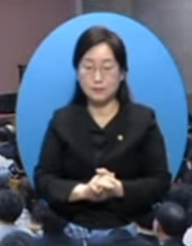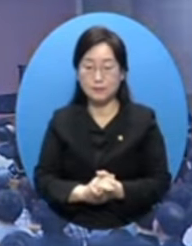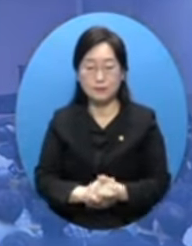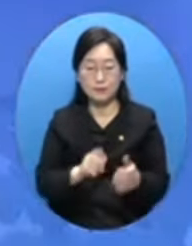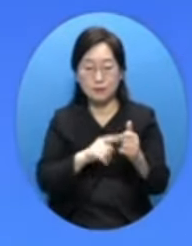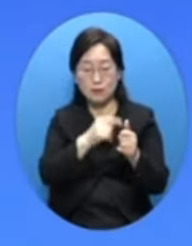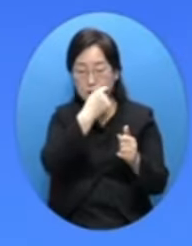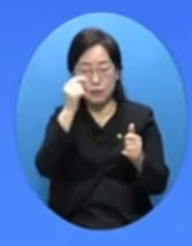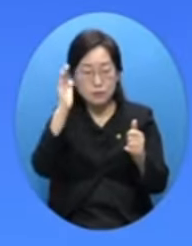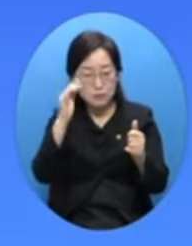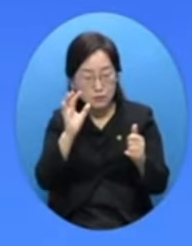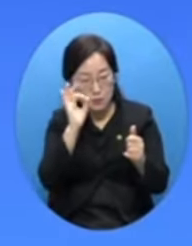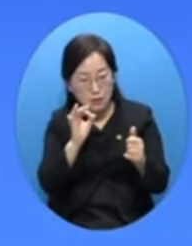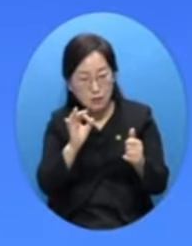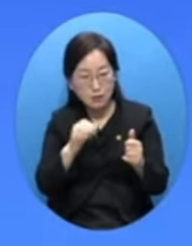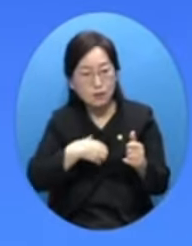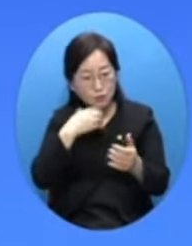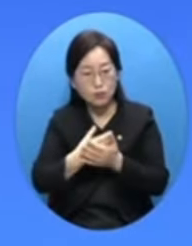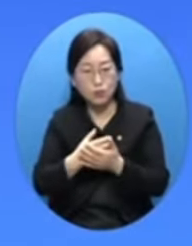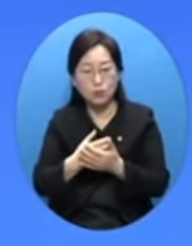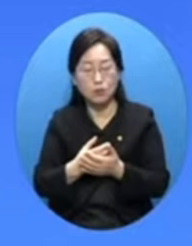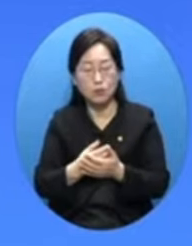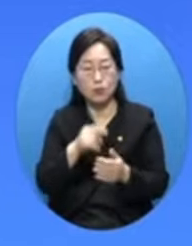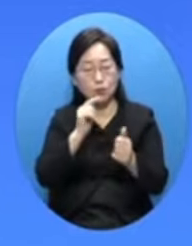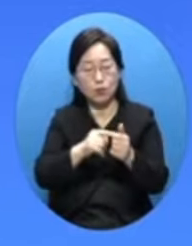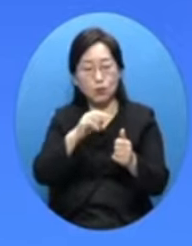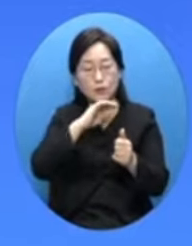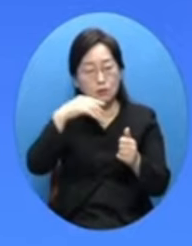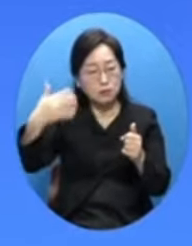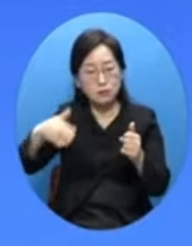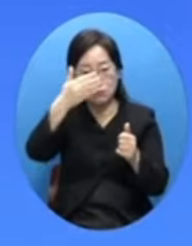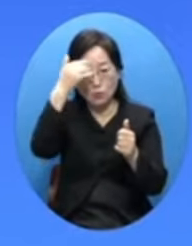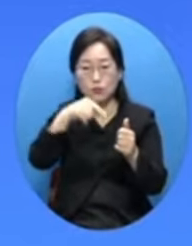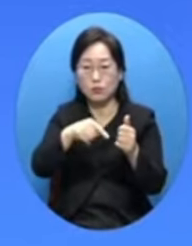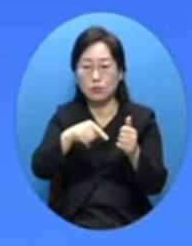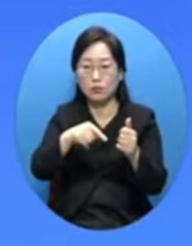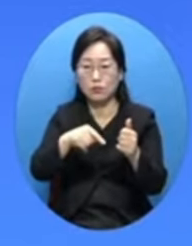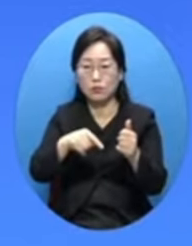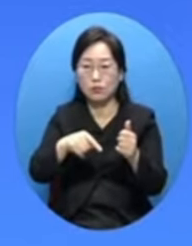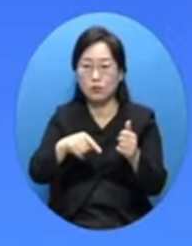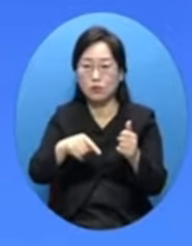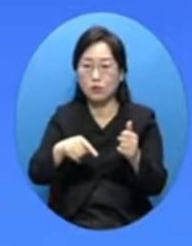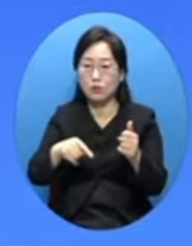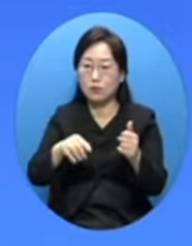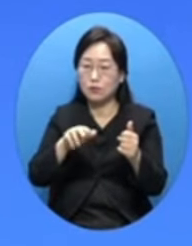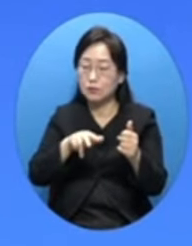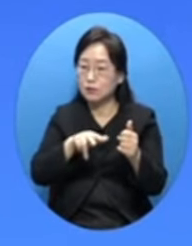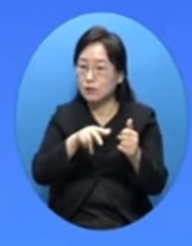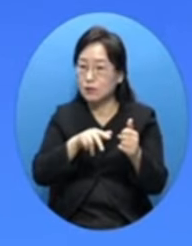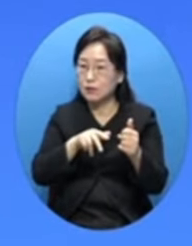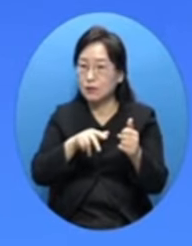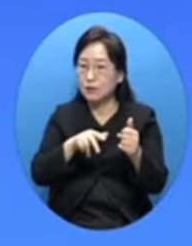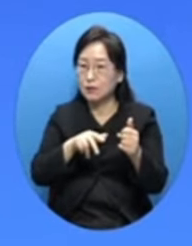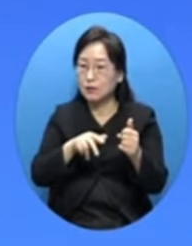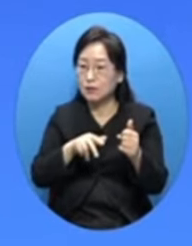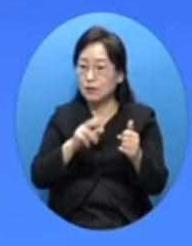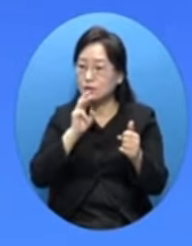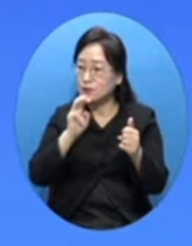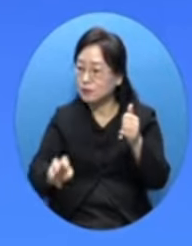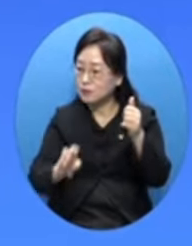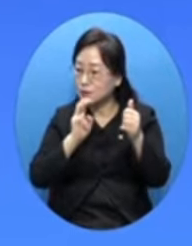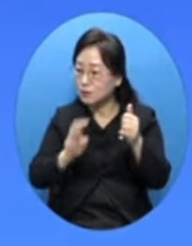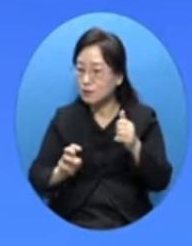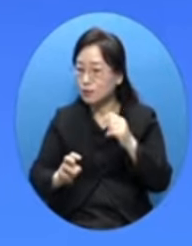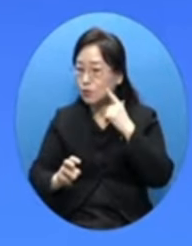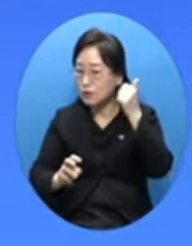간증을 들면서 굉장히 감동받은 것은 저렇게 젊고 저보다 나이로 보면 한 30년 가까이